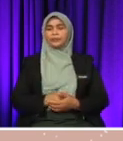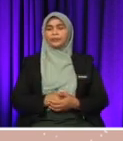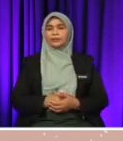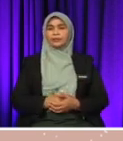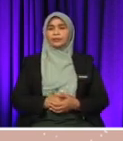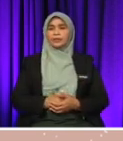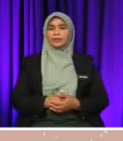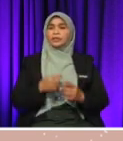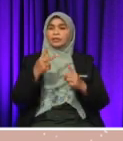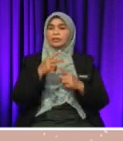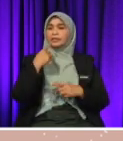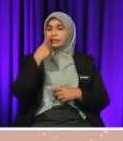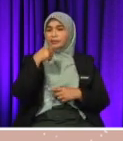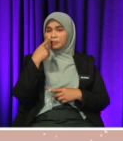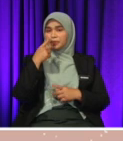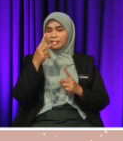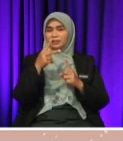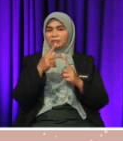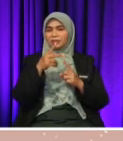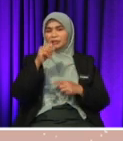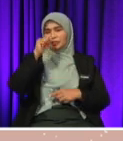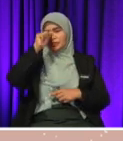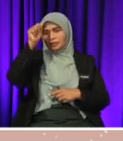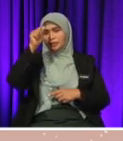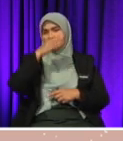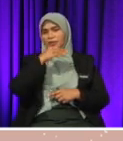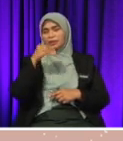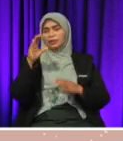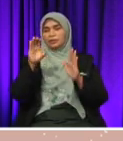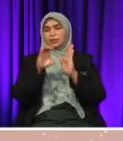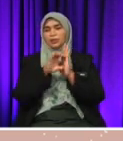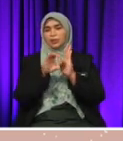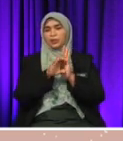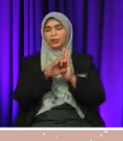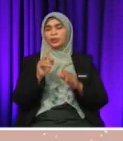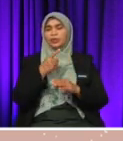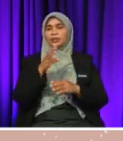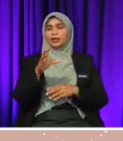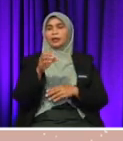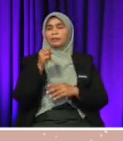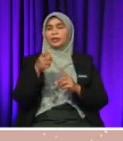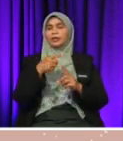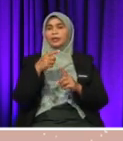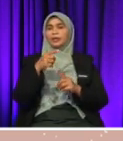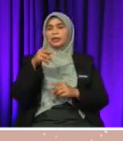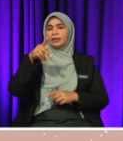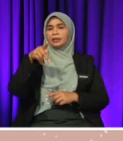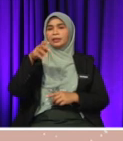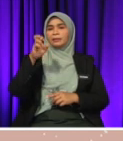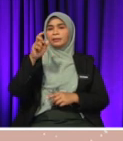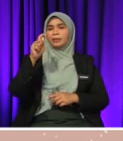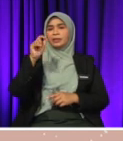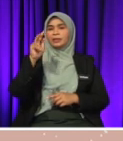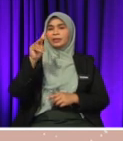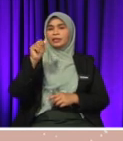kepada siapa Tuhan dan contohnya kita ambil daripada petikan baris saja